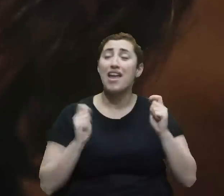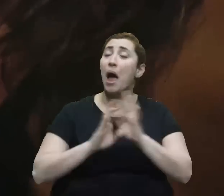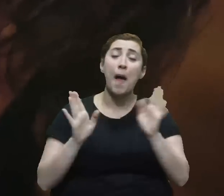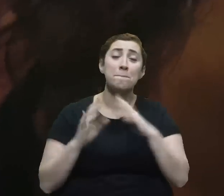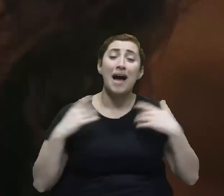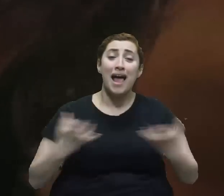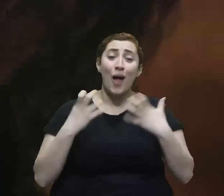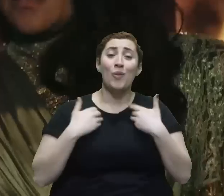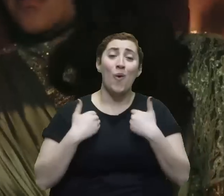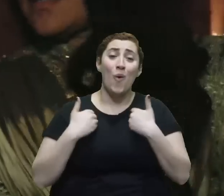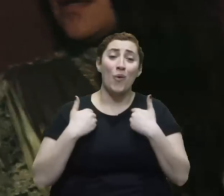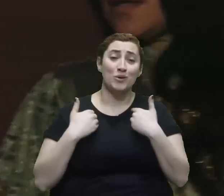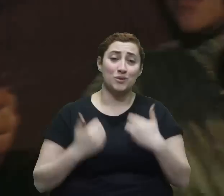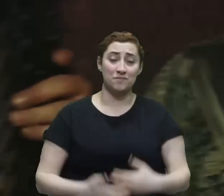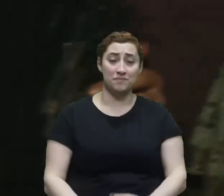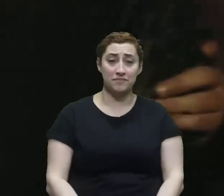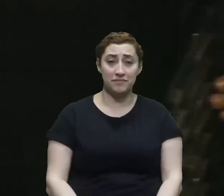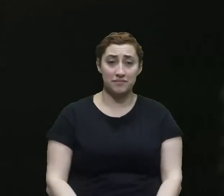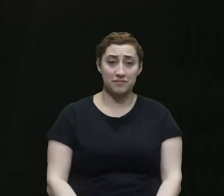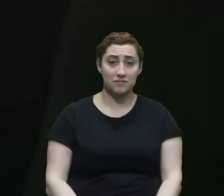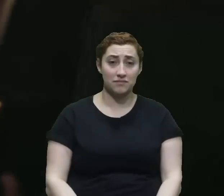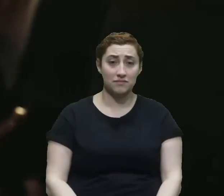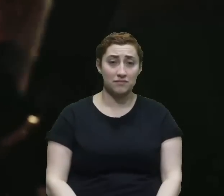Yapma yavrum.